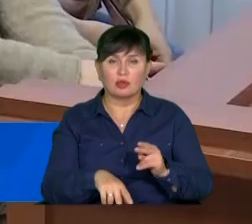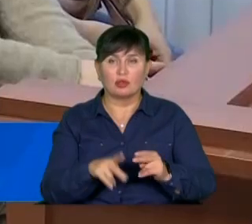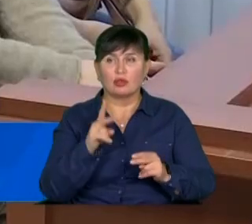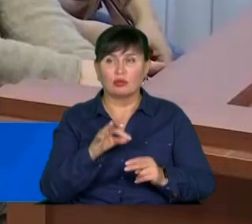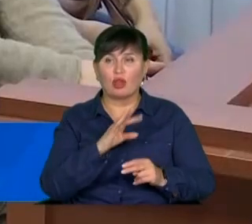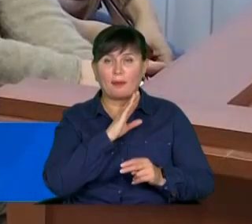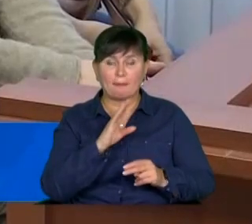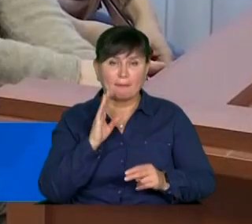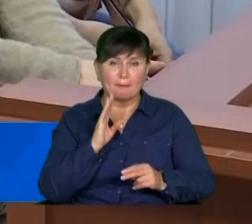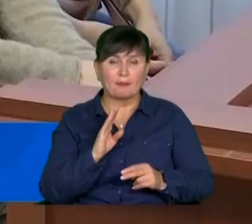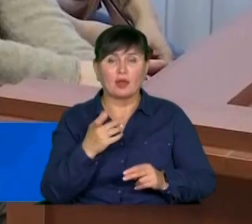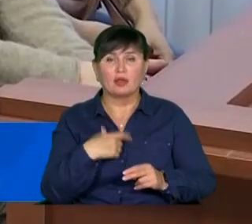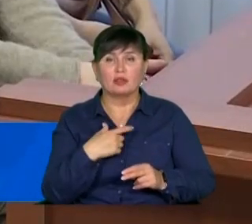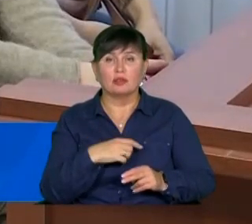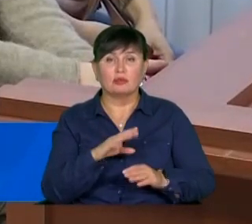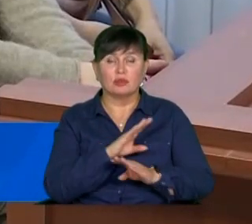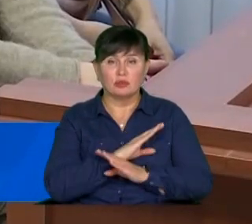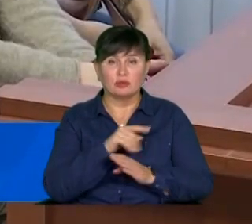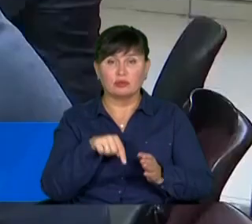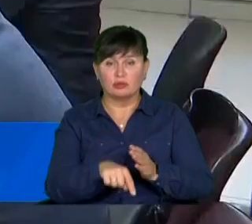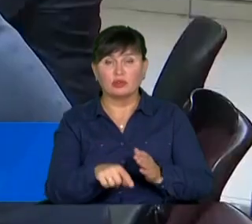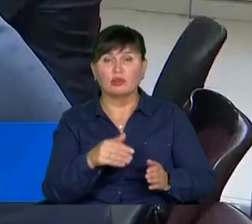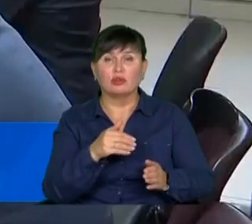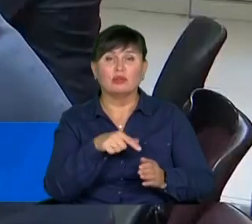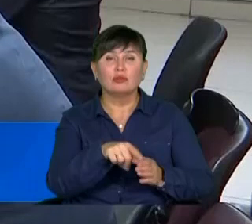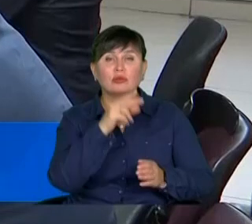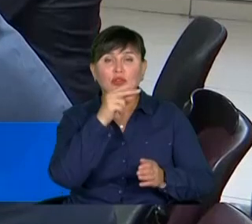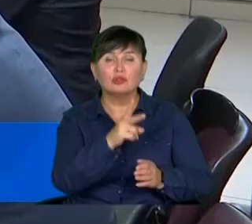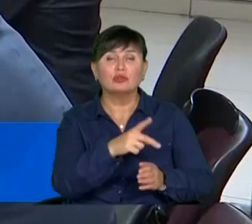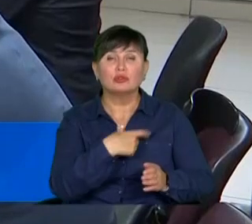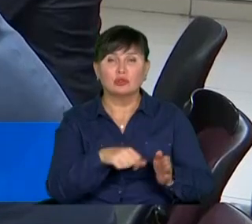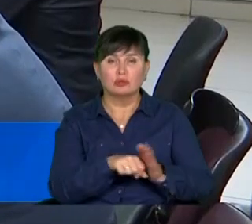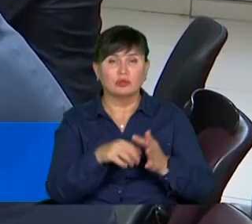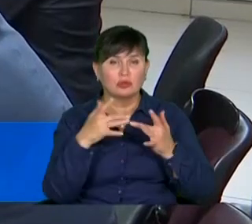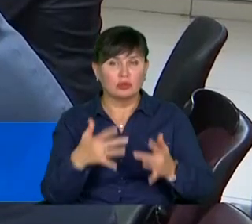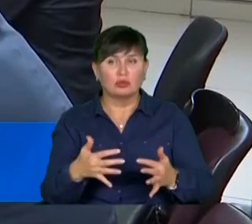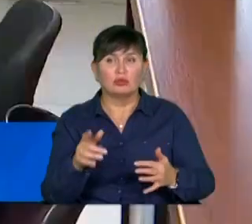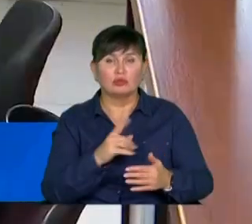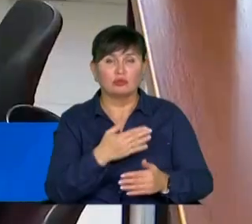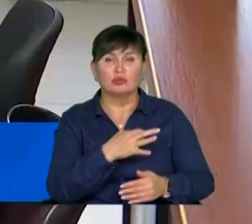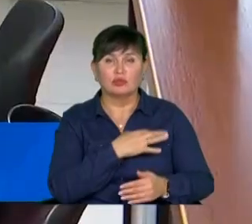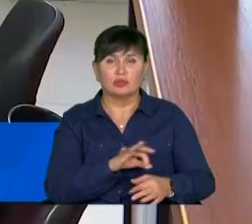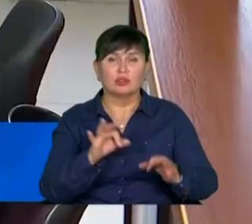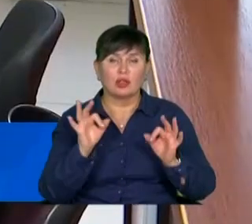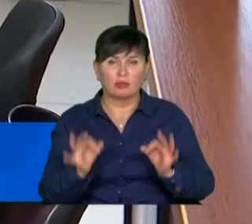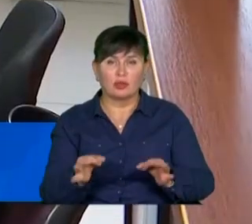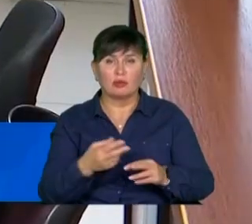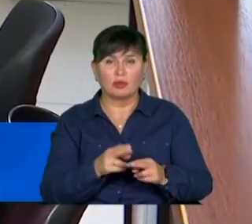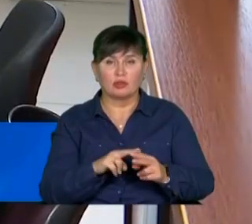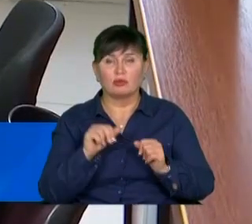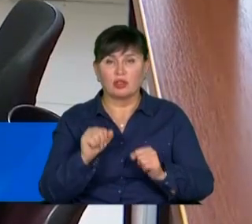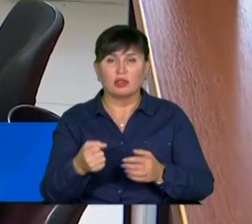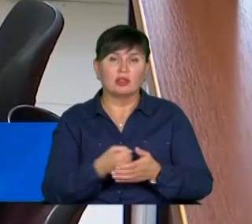Однако мать, наложившего на себя руки подследственного, требует продолжить разбирательство. Она требует, чтобы ее сына оправдали. Поэтому